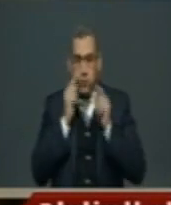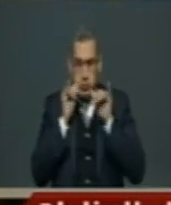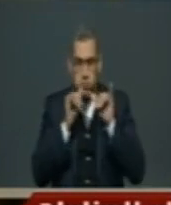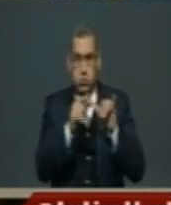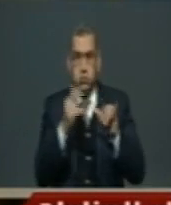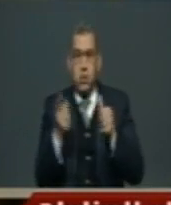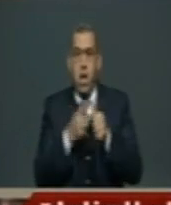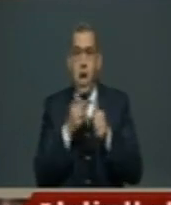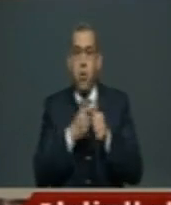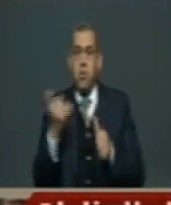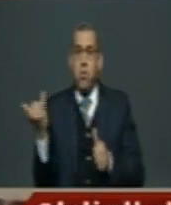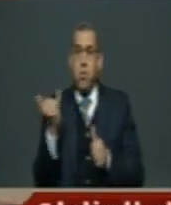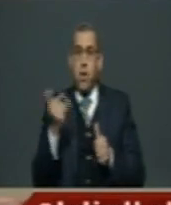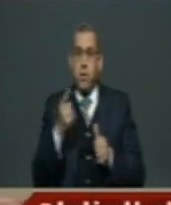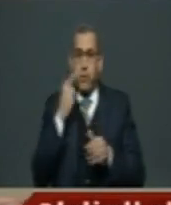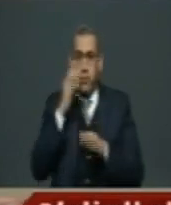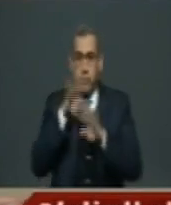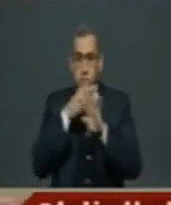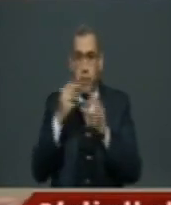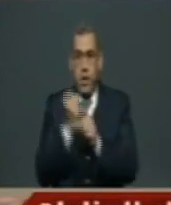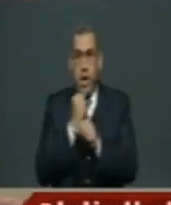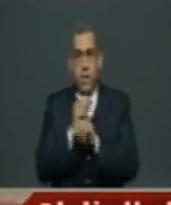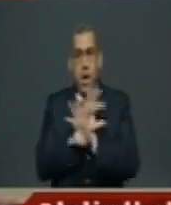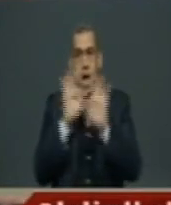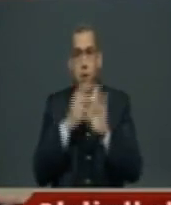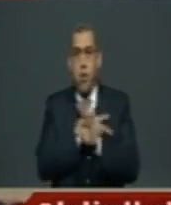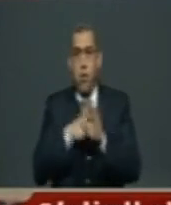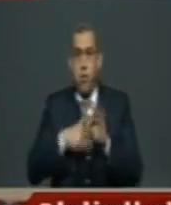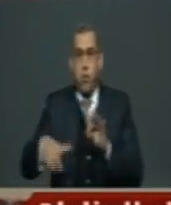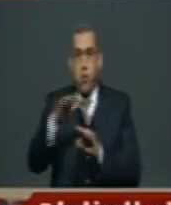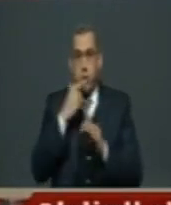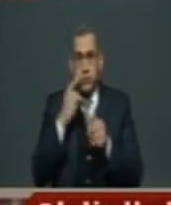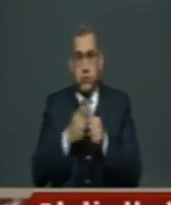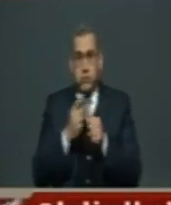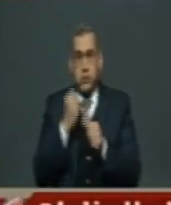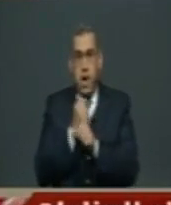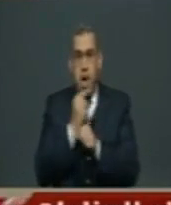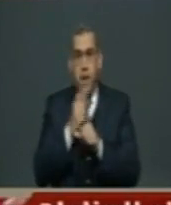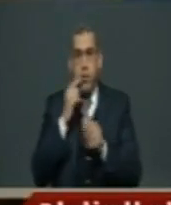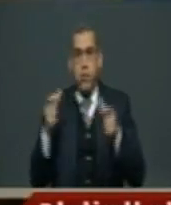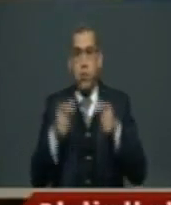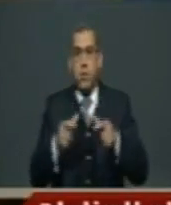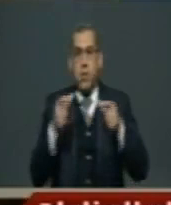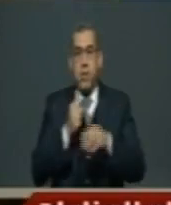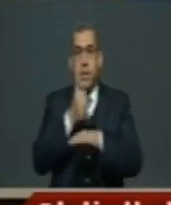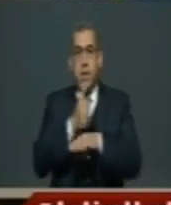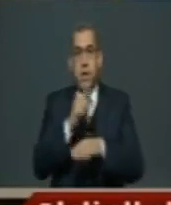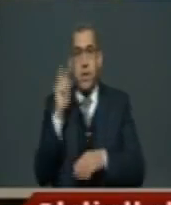أولى في أجندة كافة الحكومات وكذلك كافة المؤتمرات الدولية.